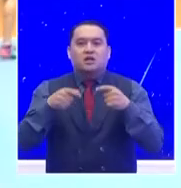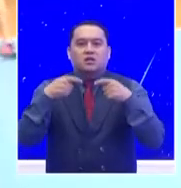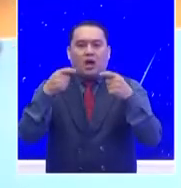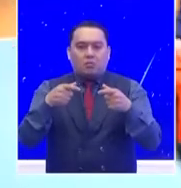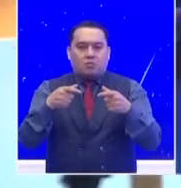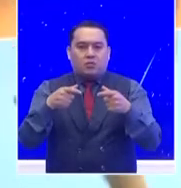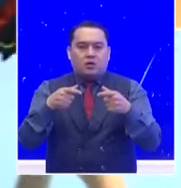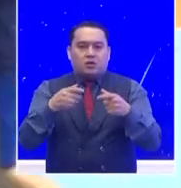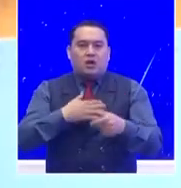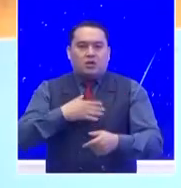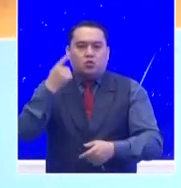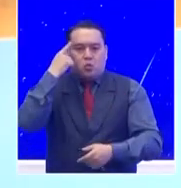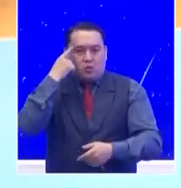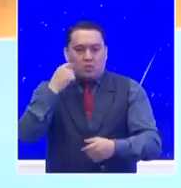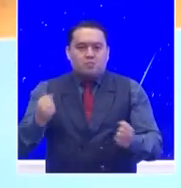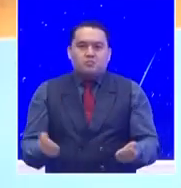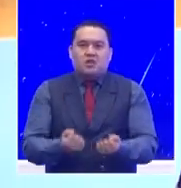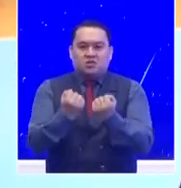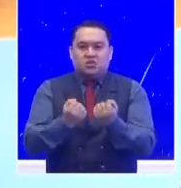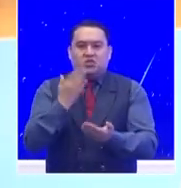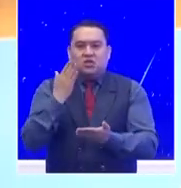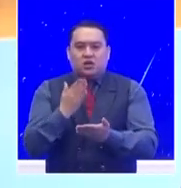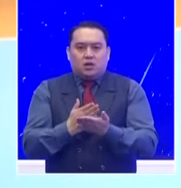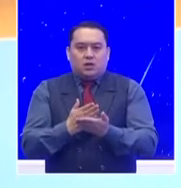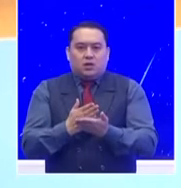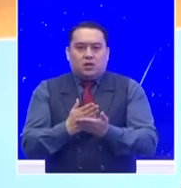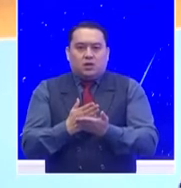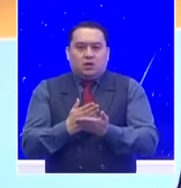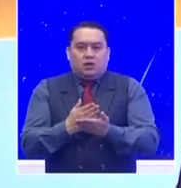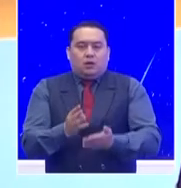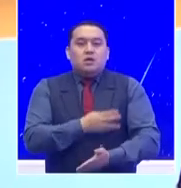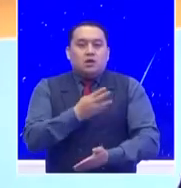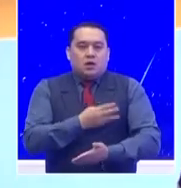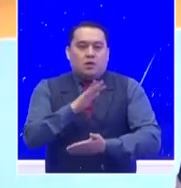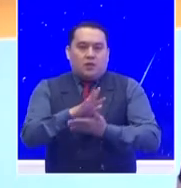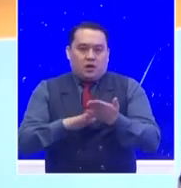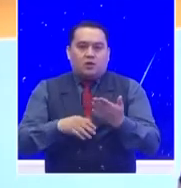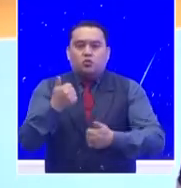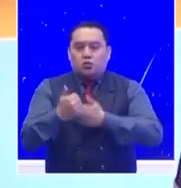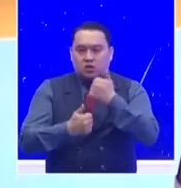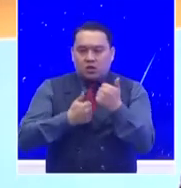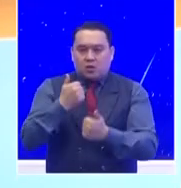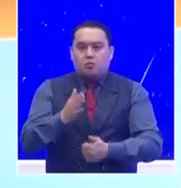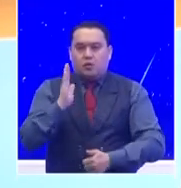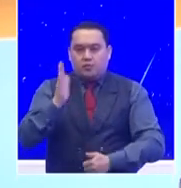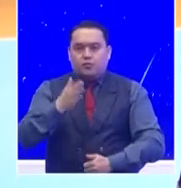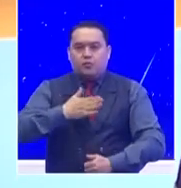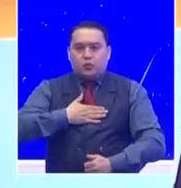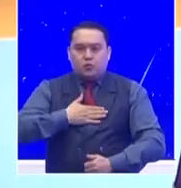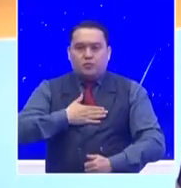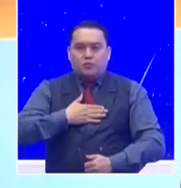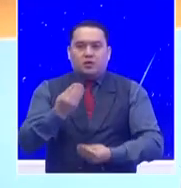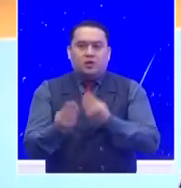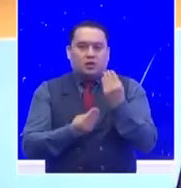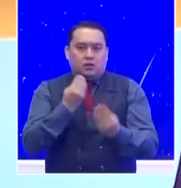закончится. Есть большая поддержка, есть большое стремление и желание продолжать турнир. Мы будем дальше